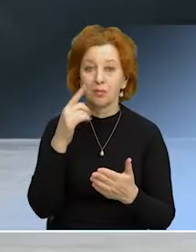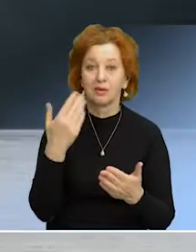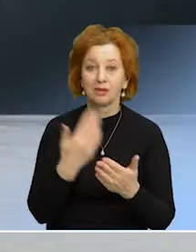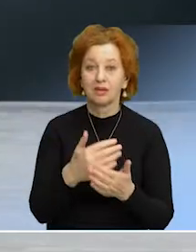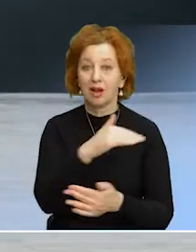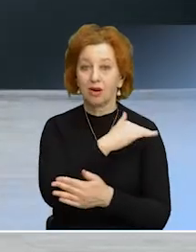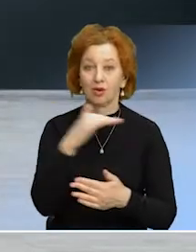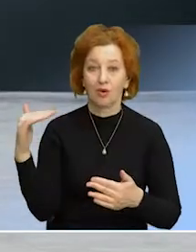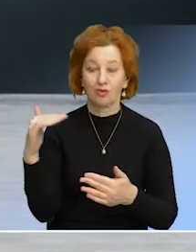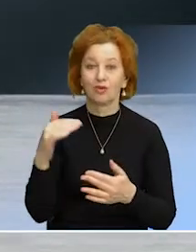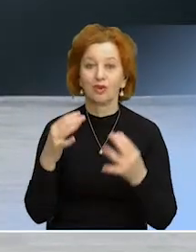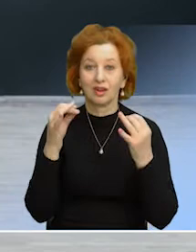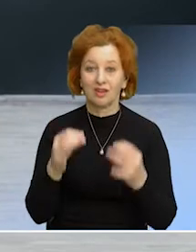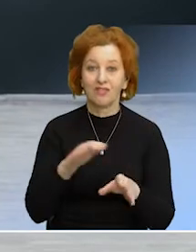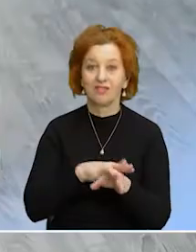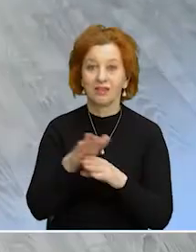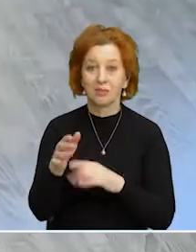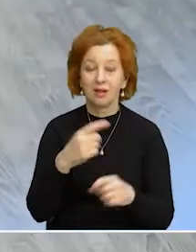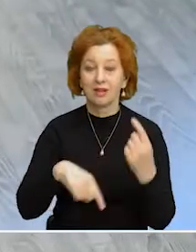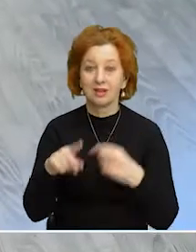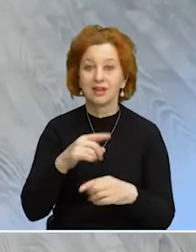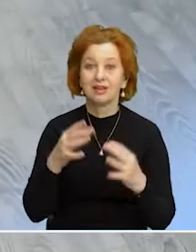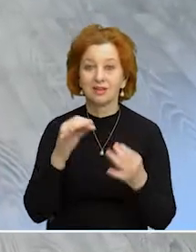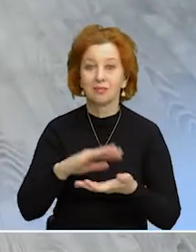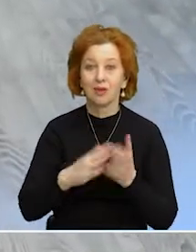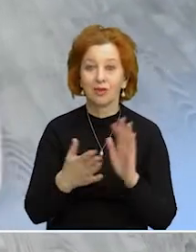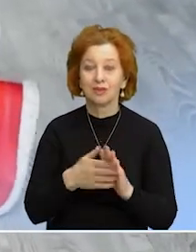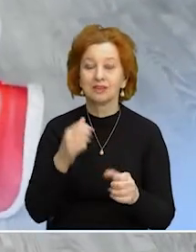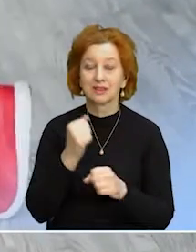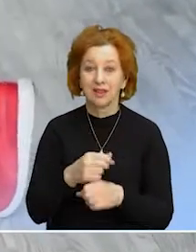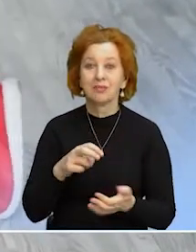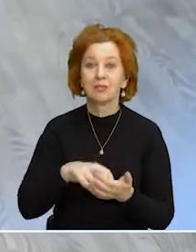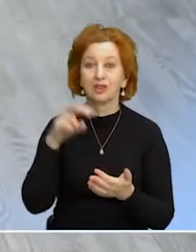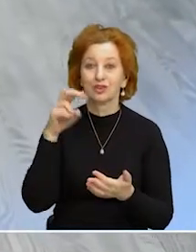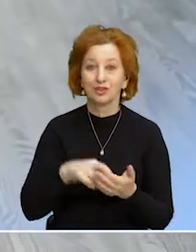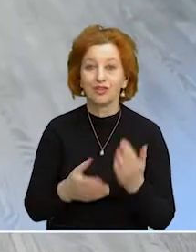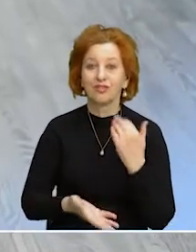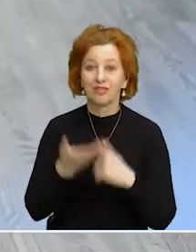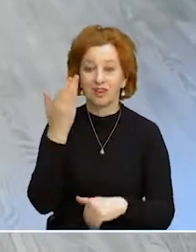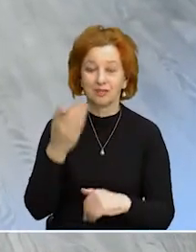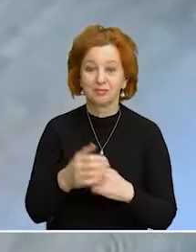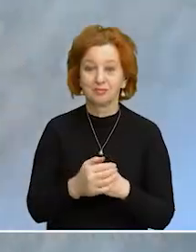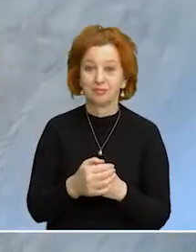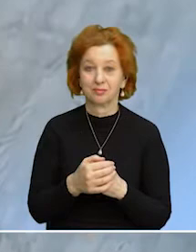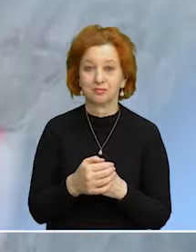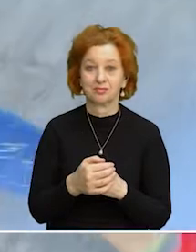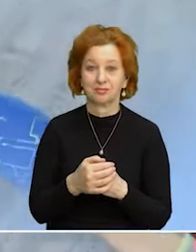должно представлять собой ровную линию. Выполните шаг стопами к ладоням и сделайте прыжок вверх.